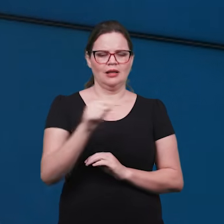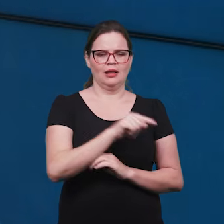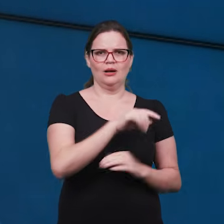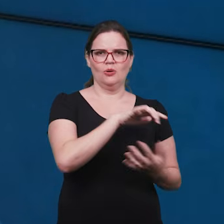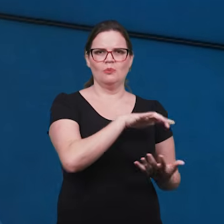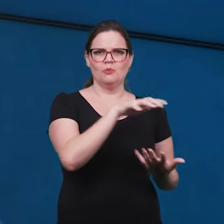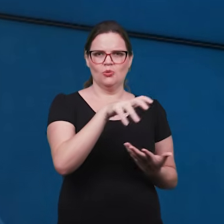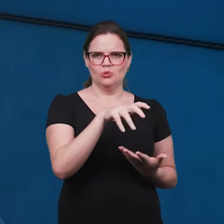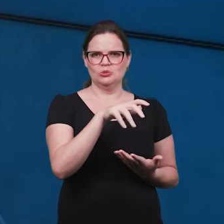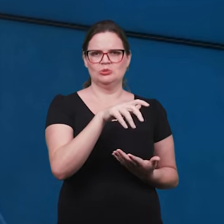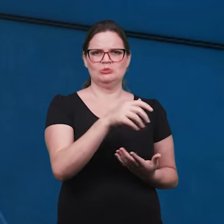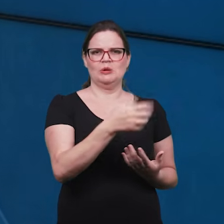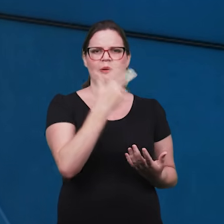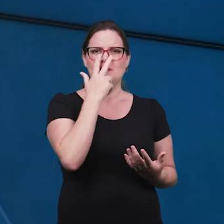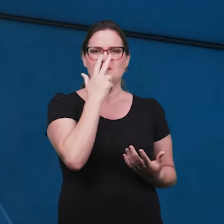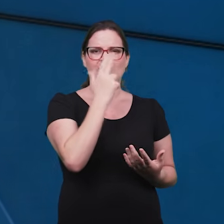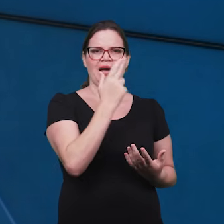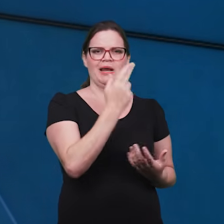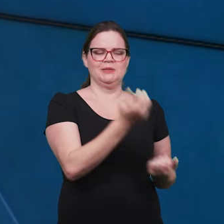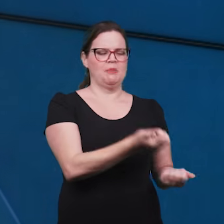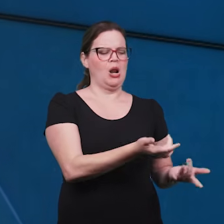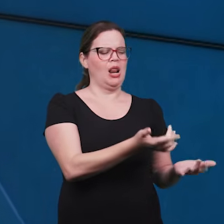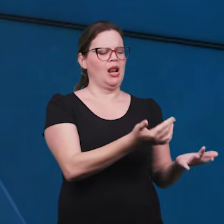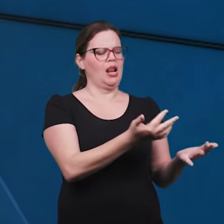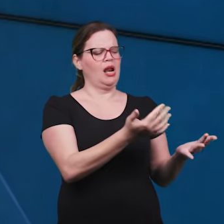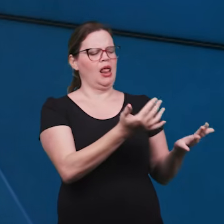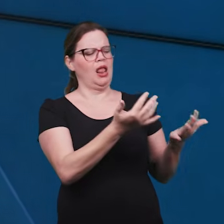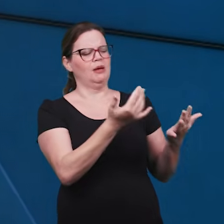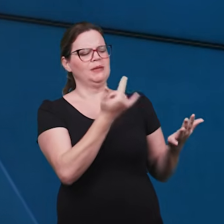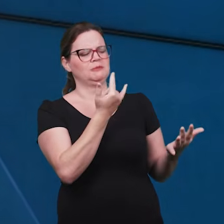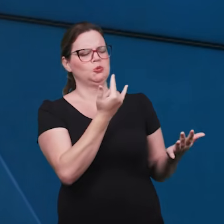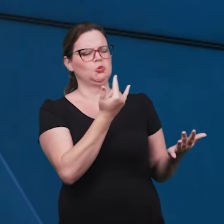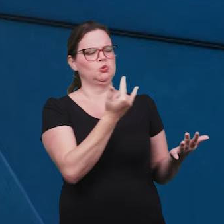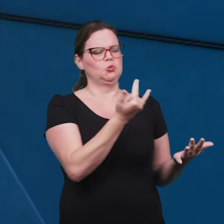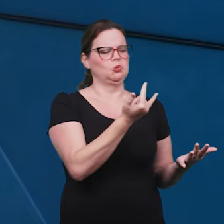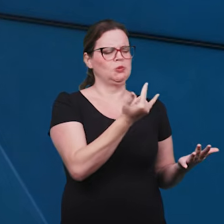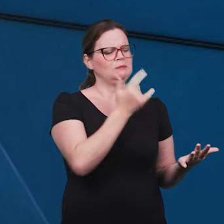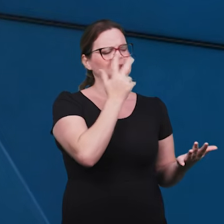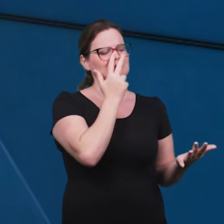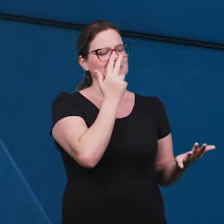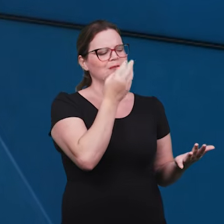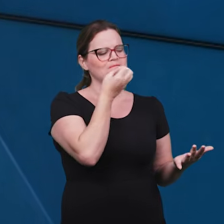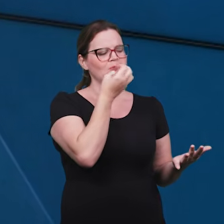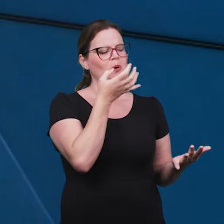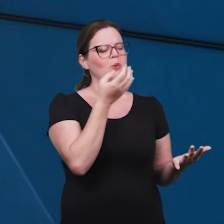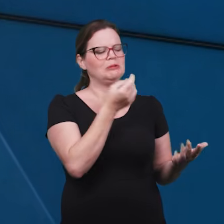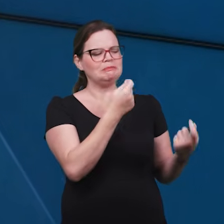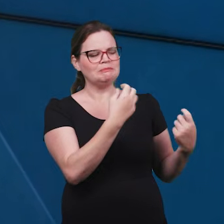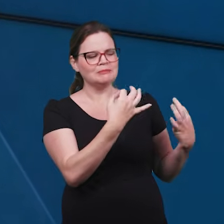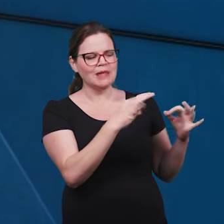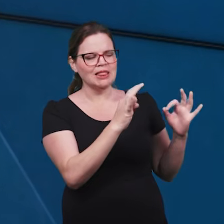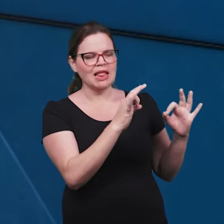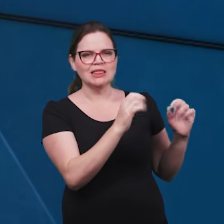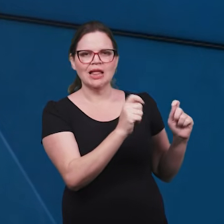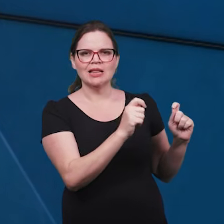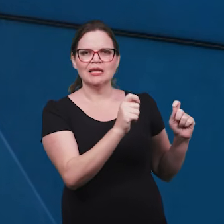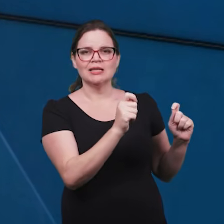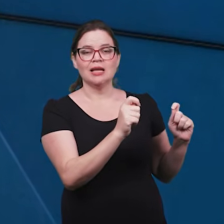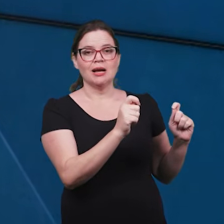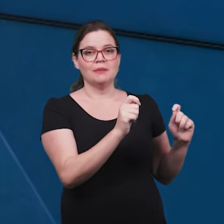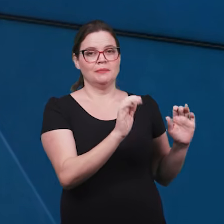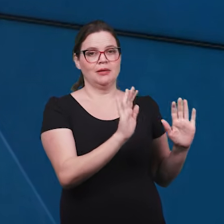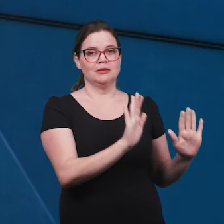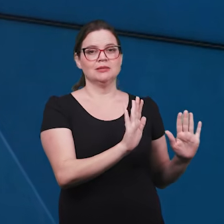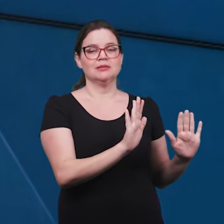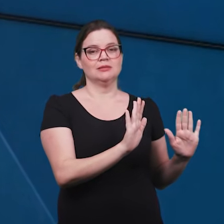o mundo nos oferece muitas coisas. Кажется, такие хорошие вещи. E às vezes essas coisas até parecem boas,